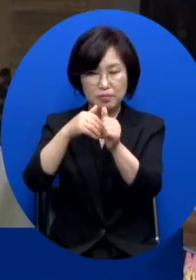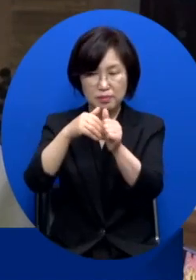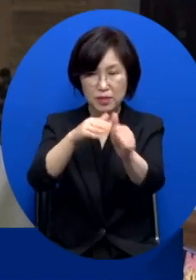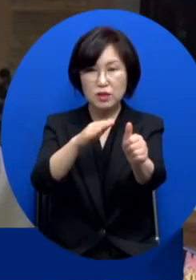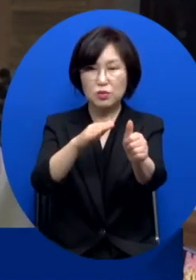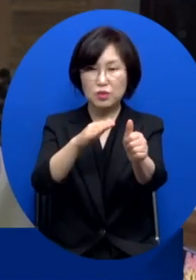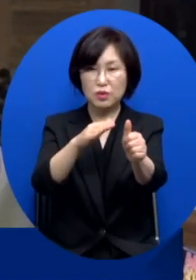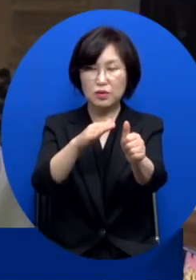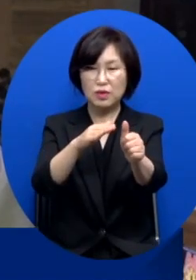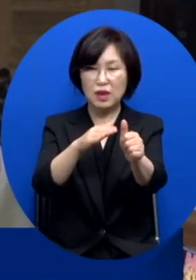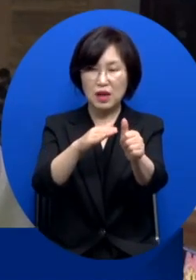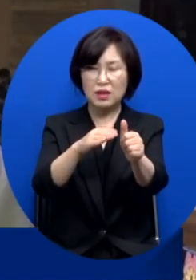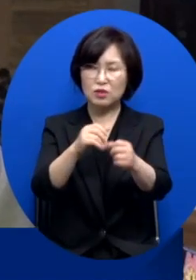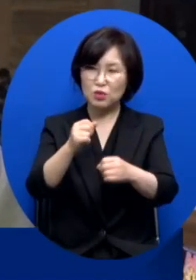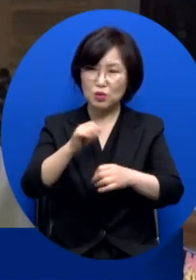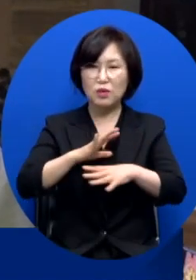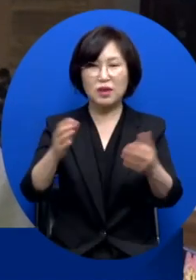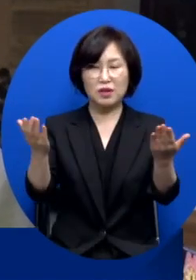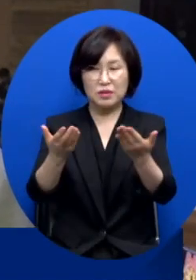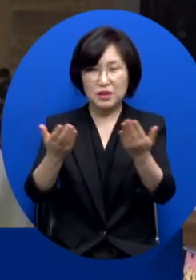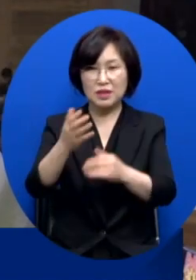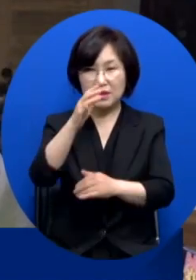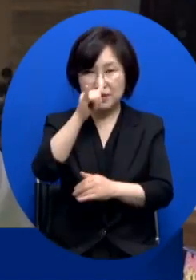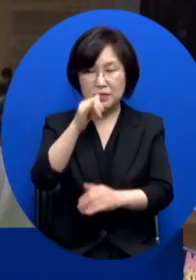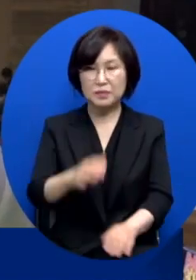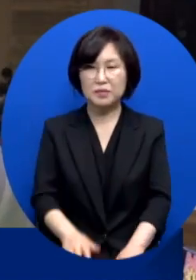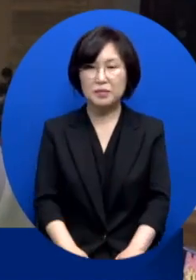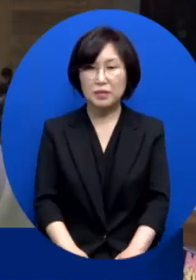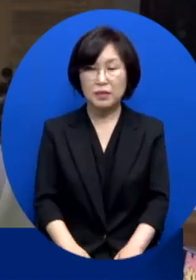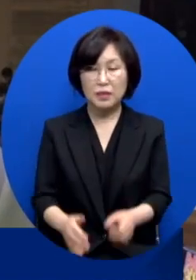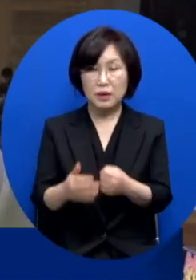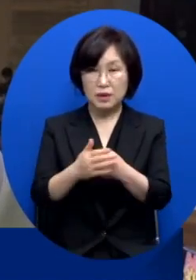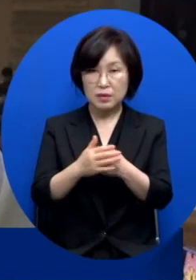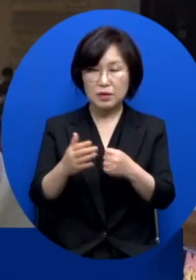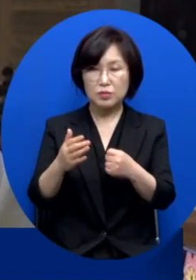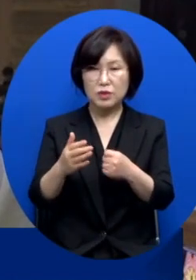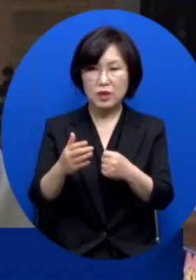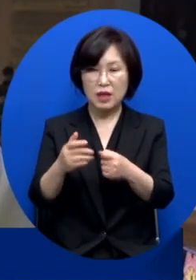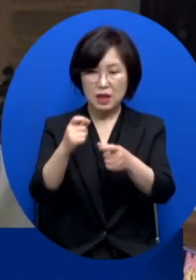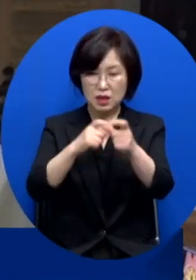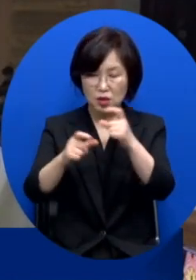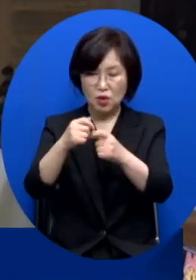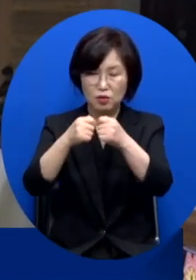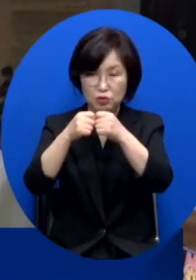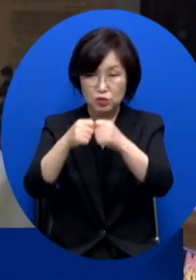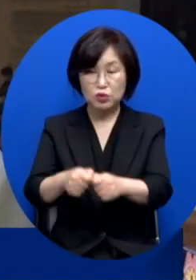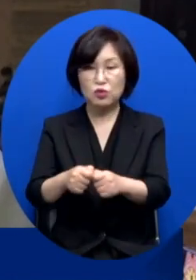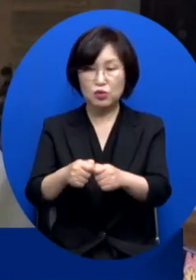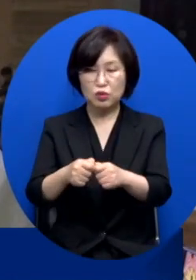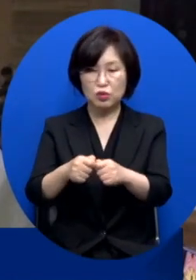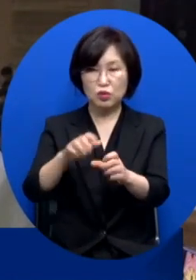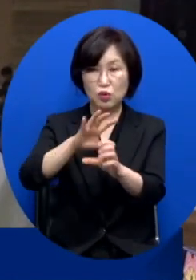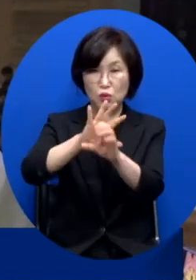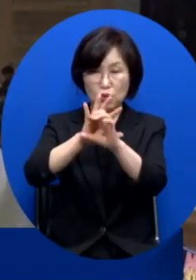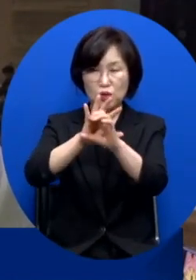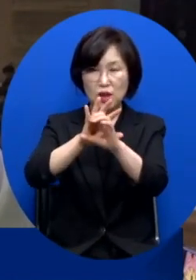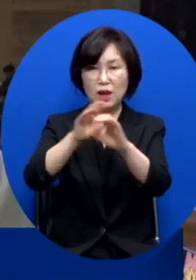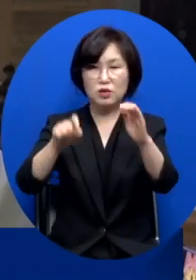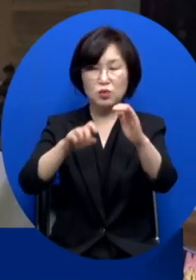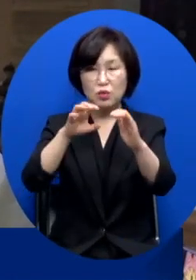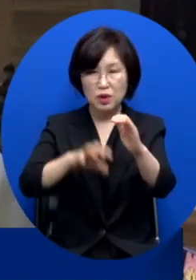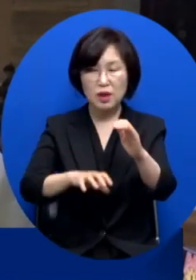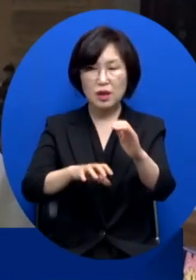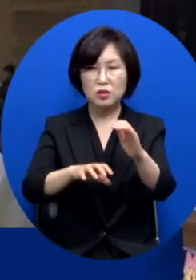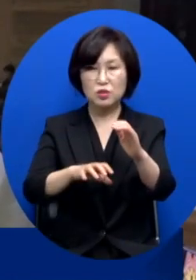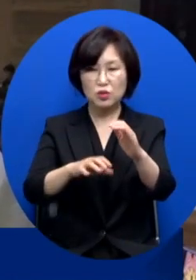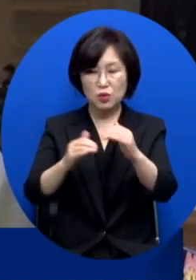파송하는 역사적인 사건이 있었습니다. 그래서 이제는 그것을 구체적으로 이 팬데믹 상황에서도